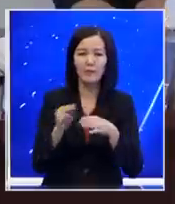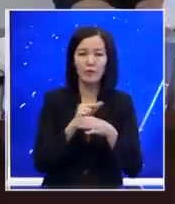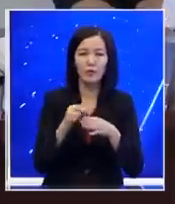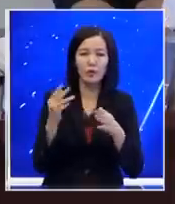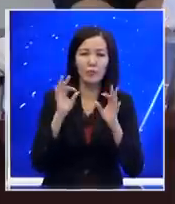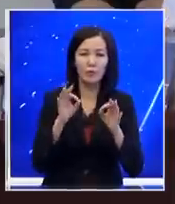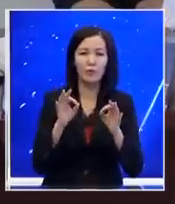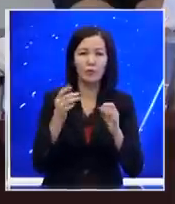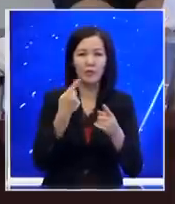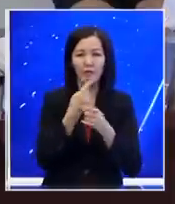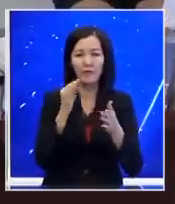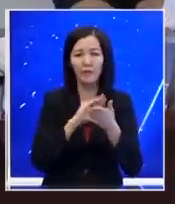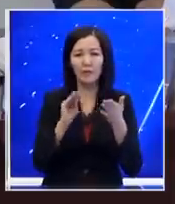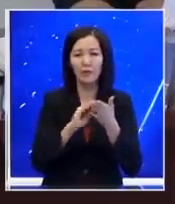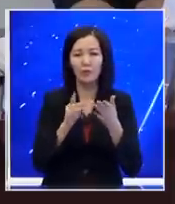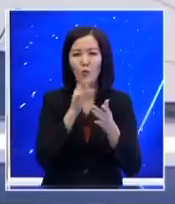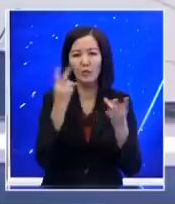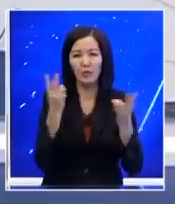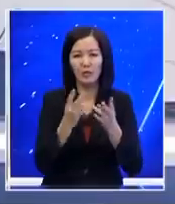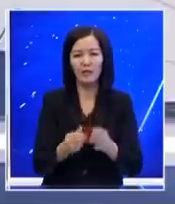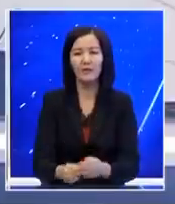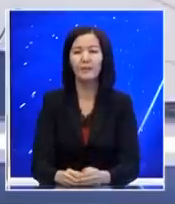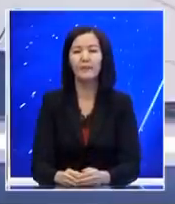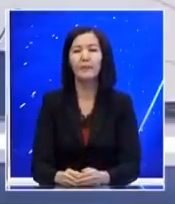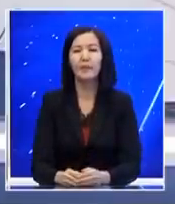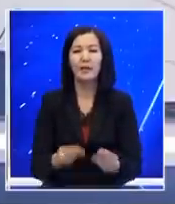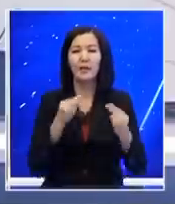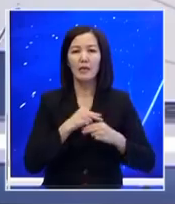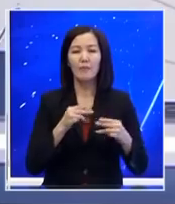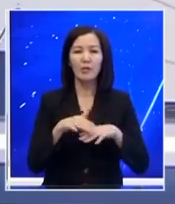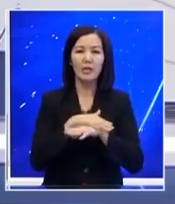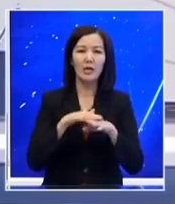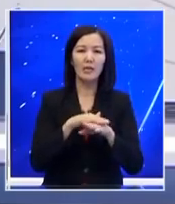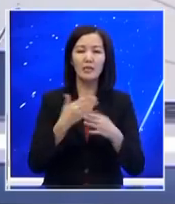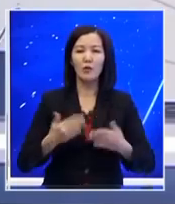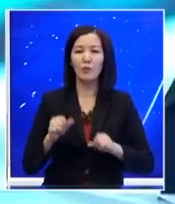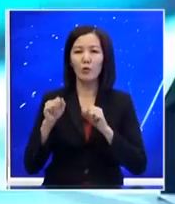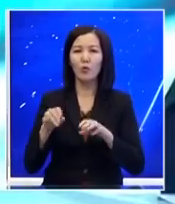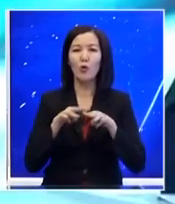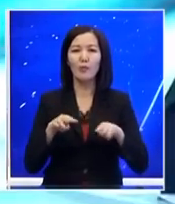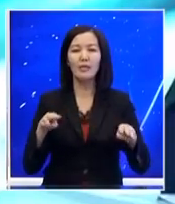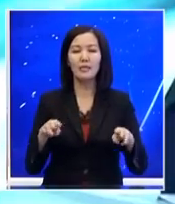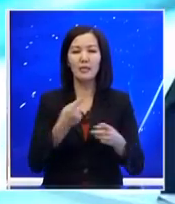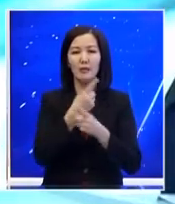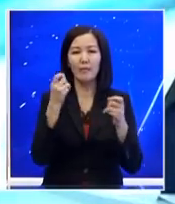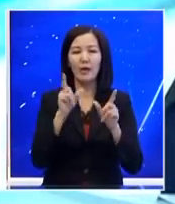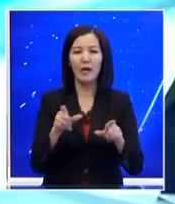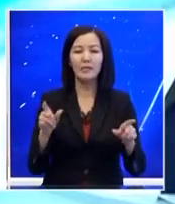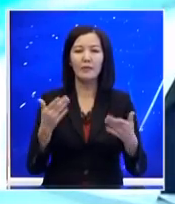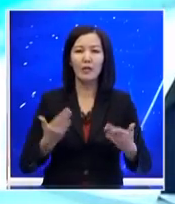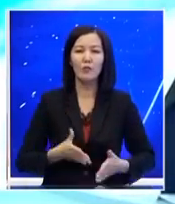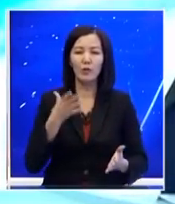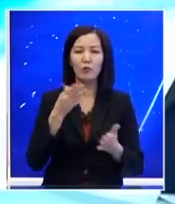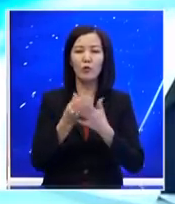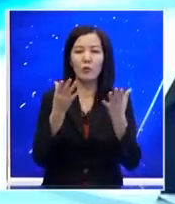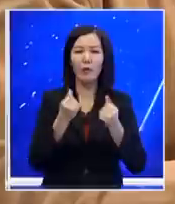дұрыс мәліметті енгізуі де уақыт алады. Ал Еңбек және халықты әлеуметтік қорғау министрлігінің мәліметінше азаматтардан әлеуметтік төлем